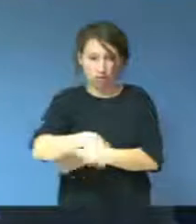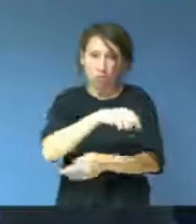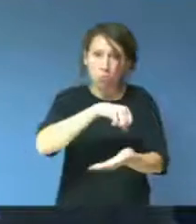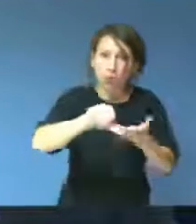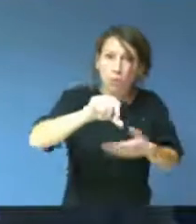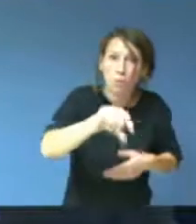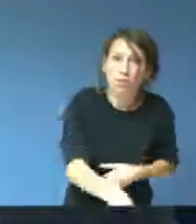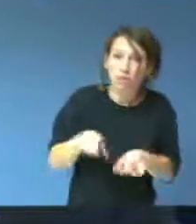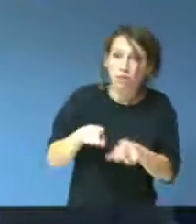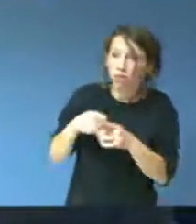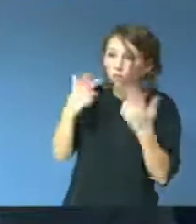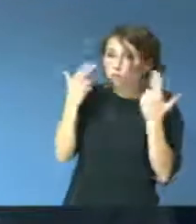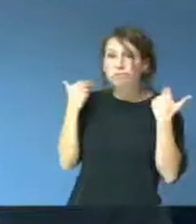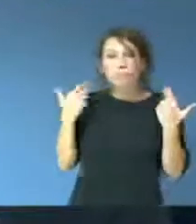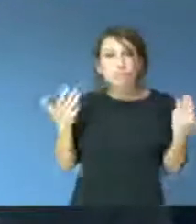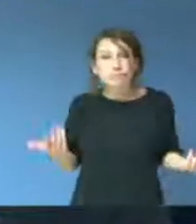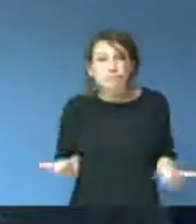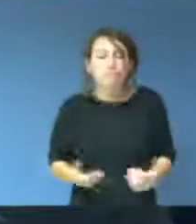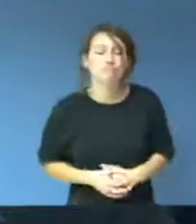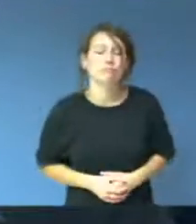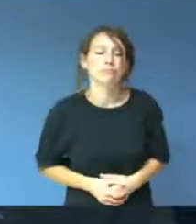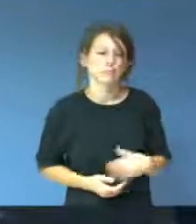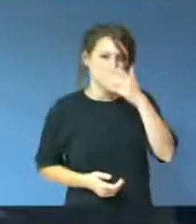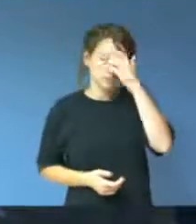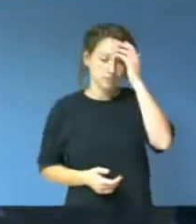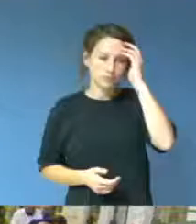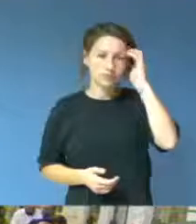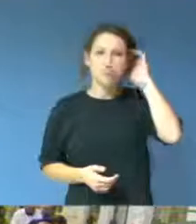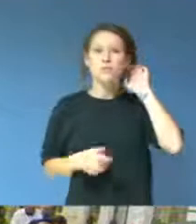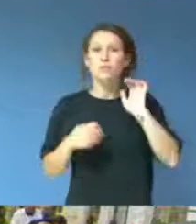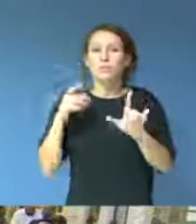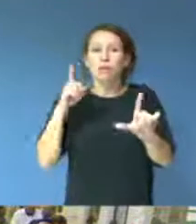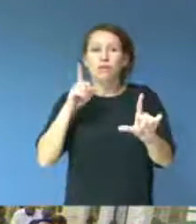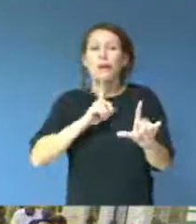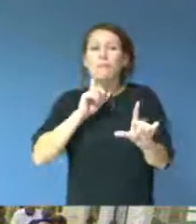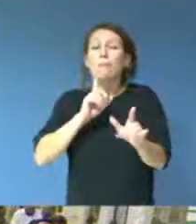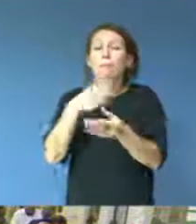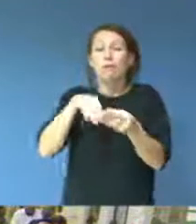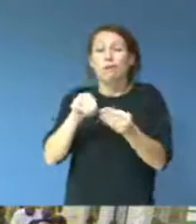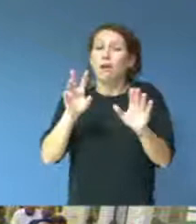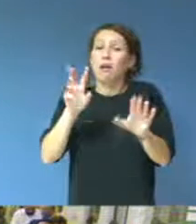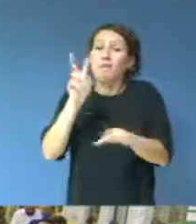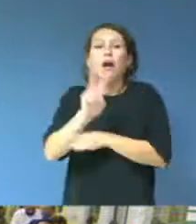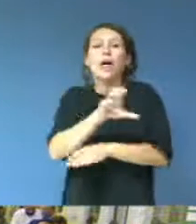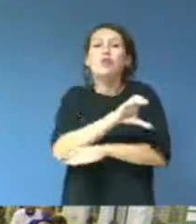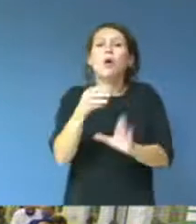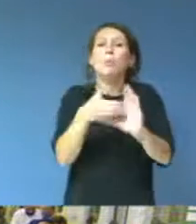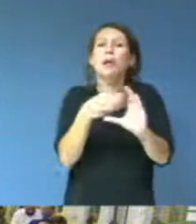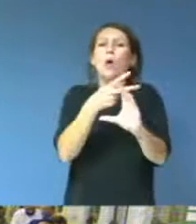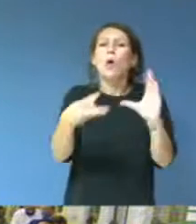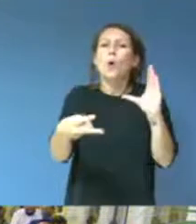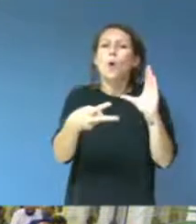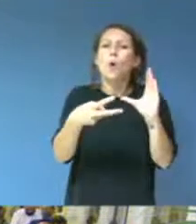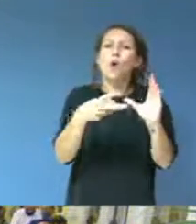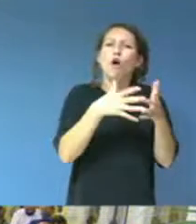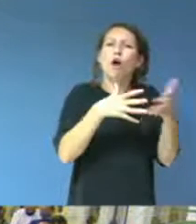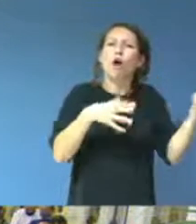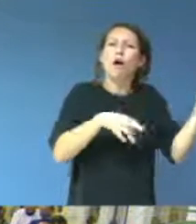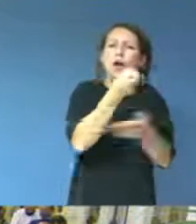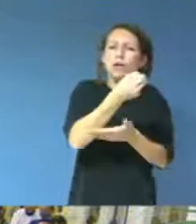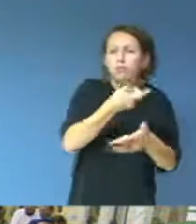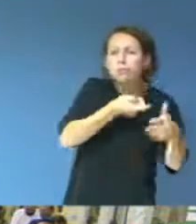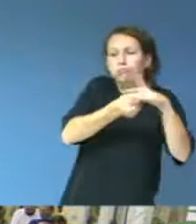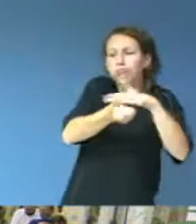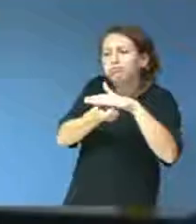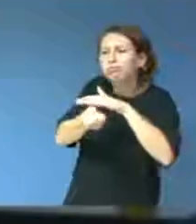Madame Beaujard. Je me permettais de préciser que la dotation, les 100 000 euros supplémentaires que le Grand Reims verse aux